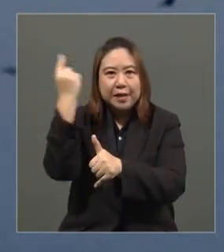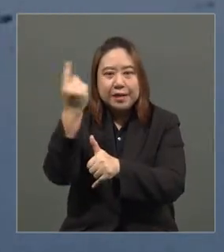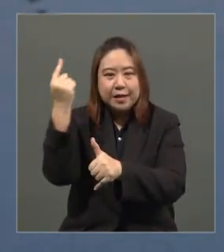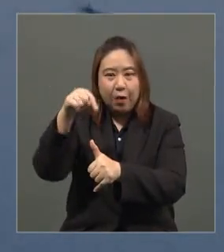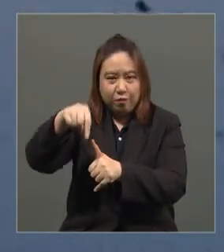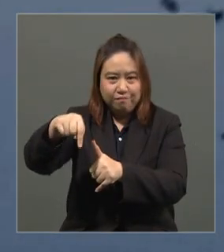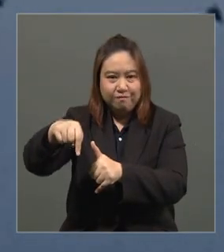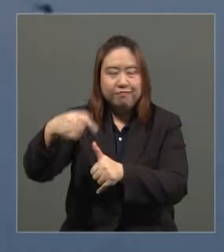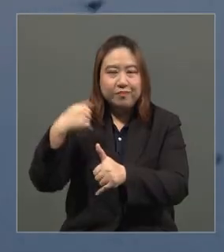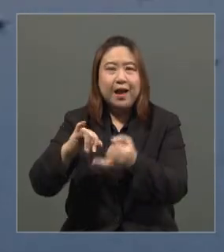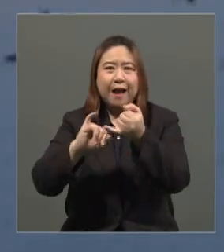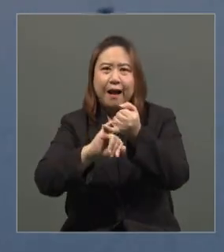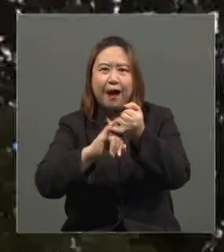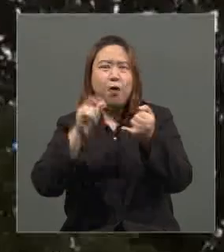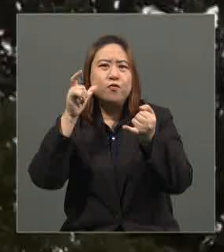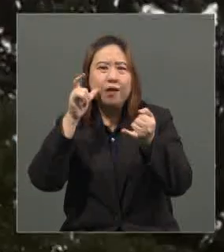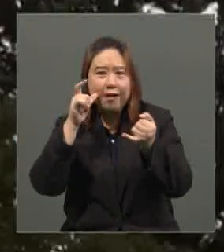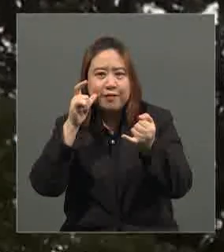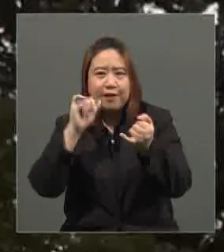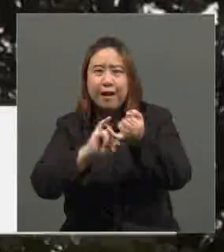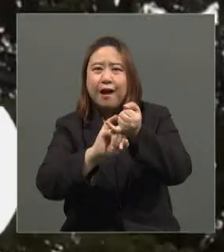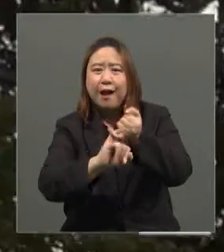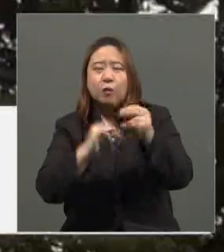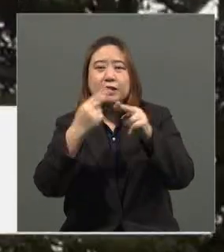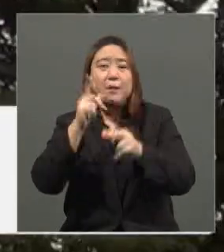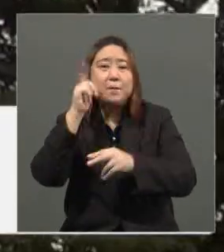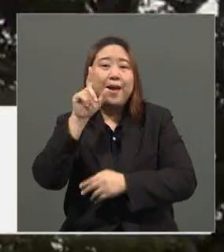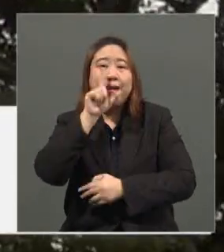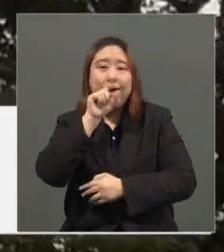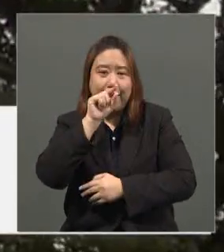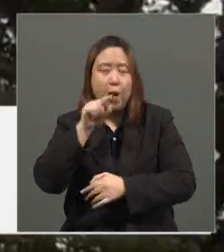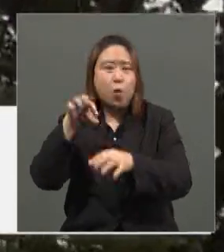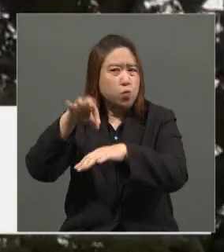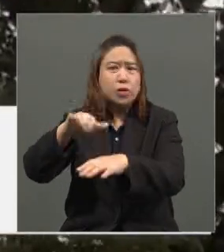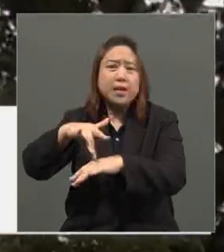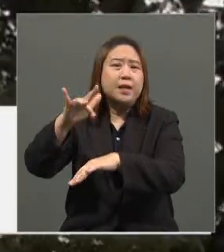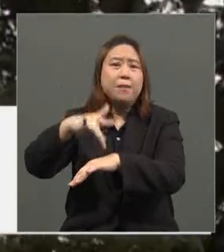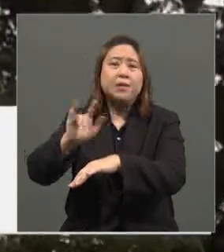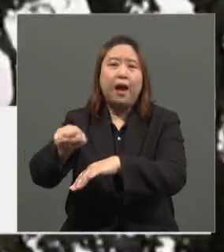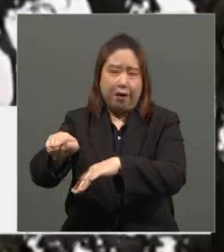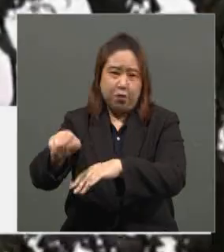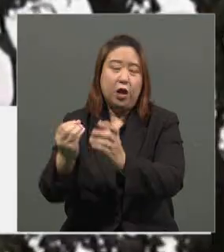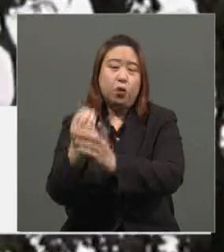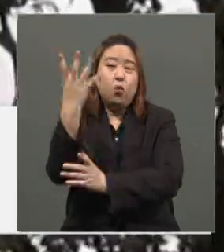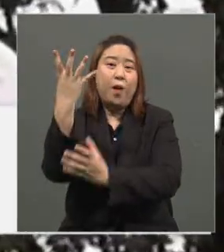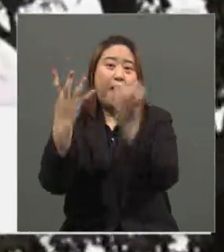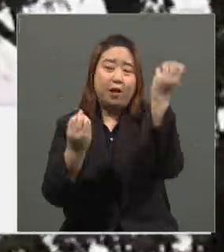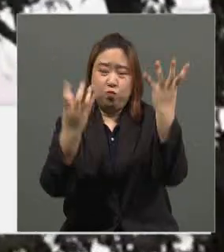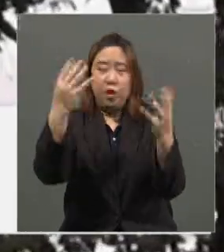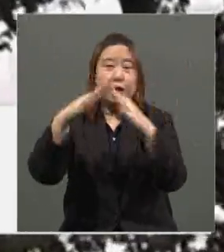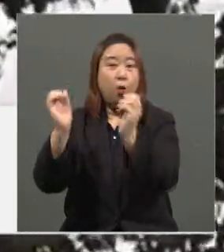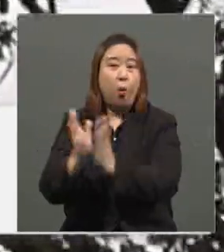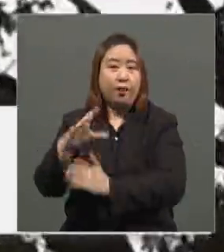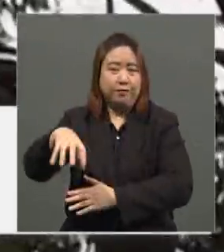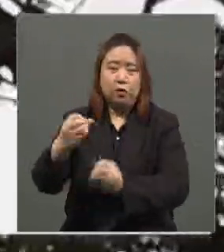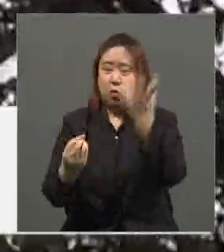ถานที่ที่มีค้างคาวขนาดใหญ่หรือว่าค้างคาวแม่ไก่จำนวนมากอาศัยอยู่ตามธรรมชาติโดยเฉพาะตามต้นไม้ใหญ่ภายในวัดค่ะ